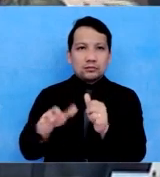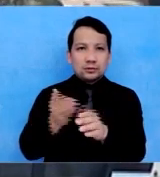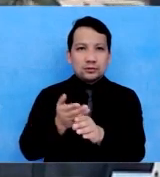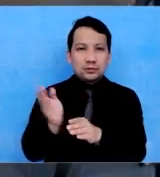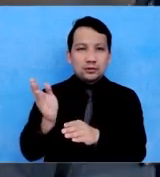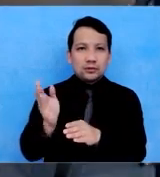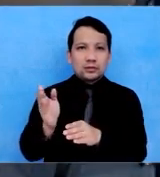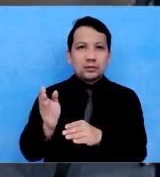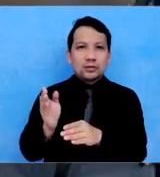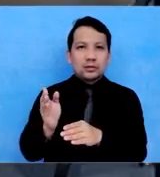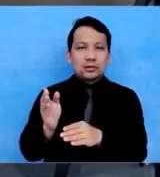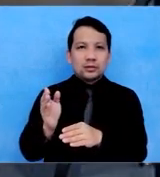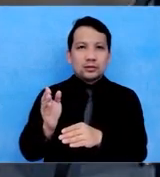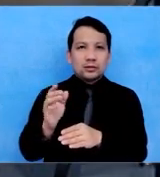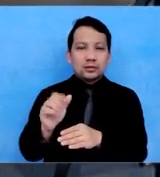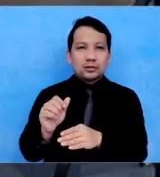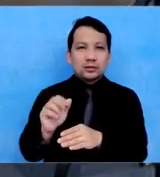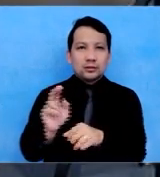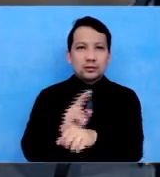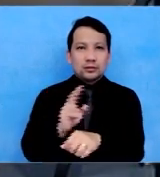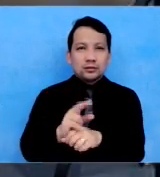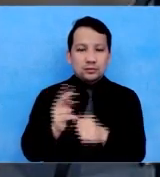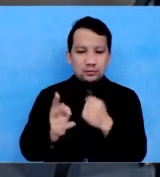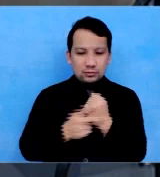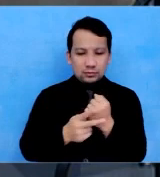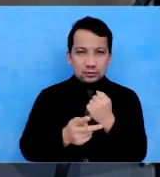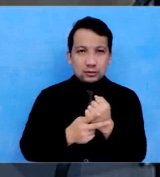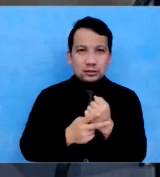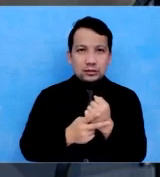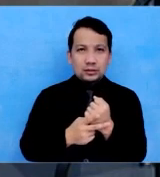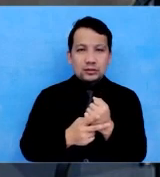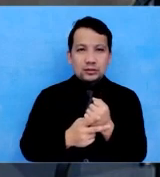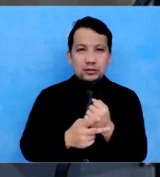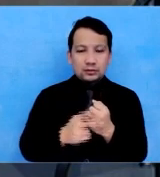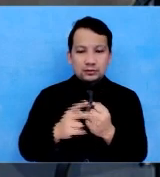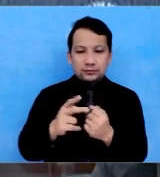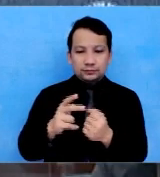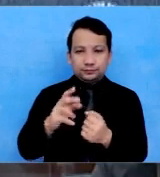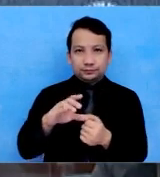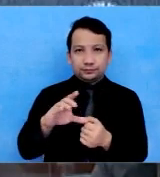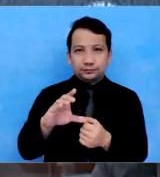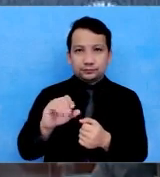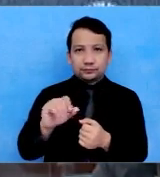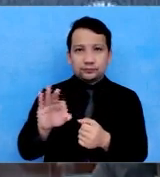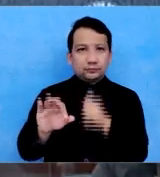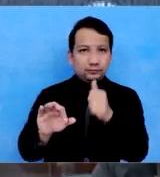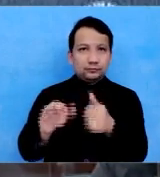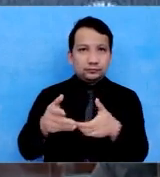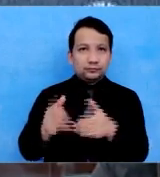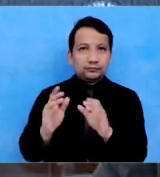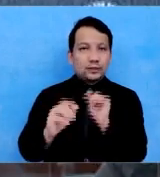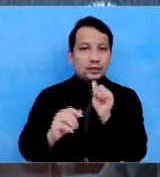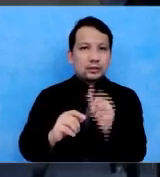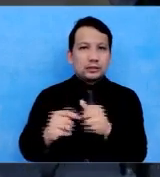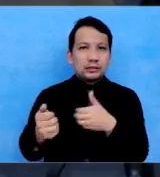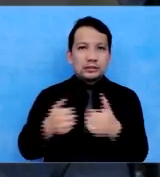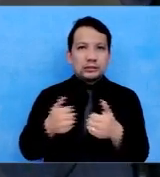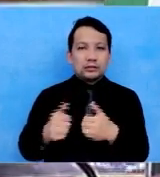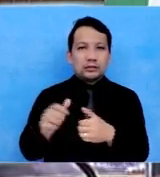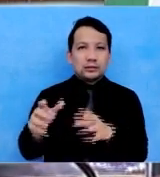Angara. The use of savings to augment intelligence funds is not allowed. Fortunately, we cannot